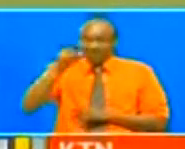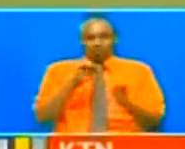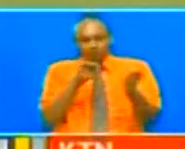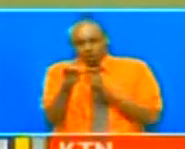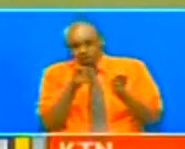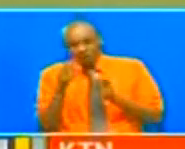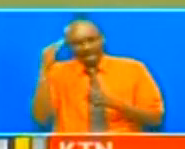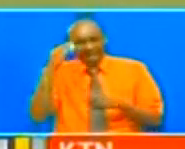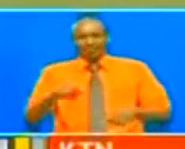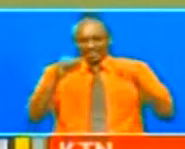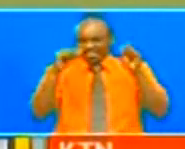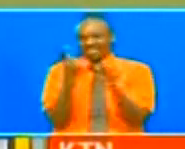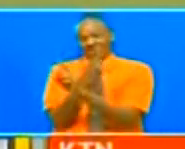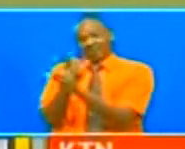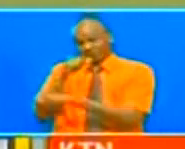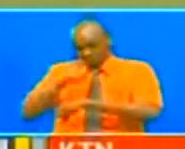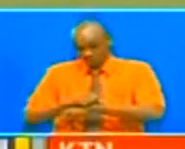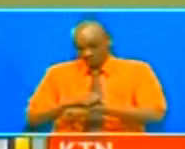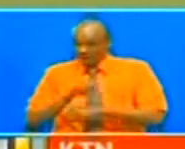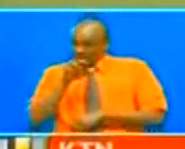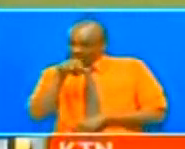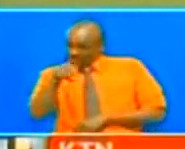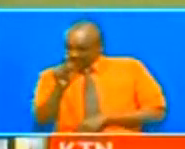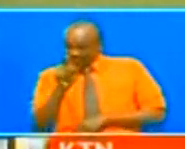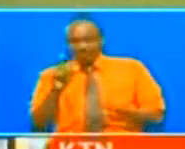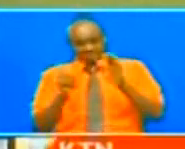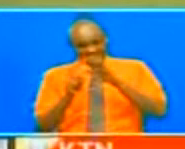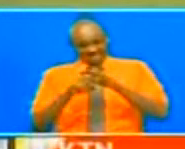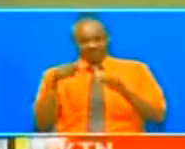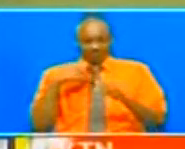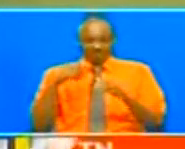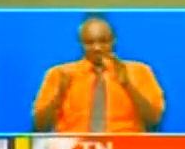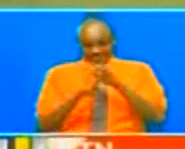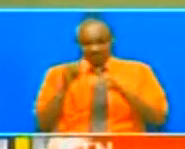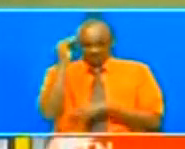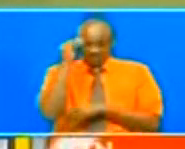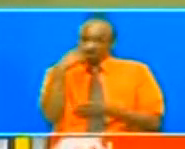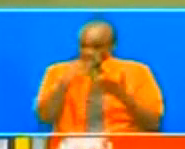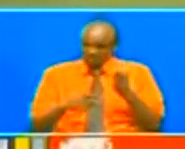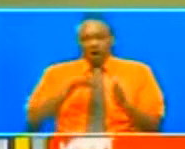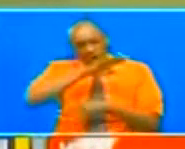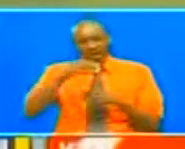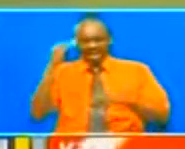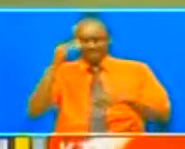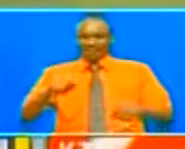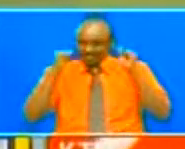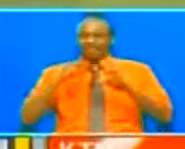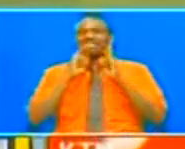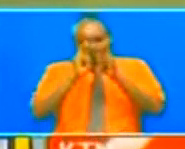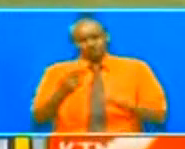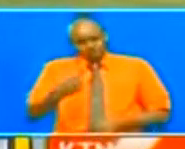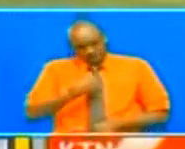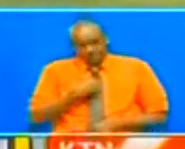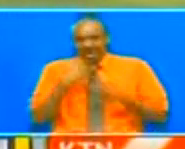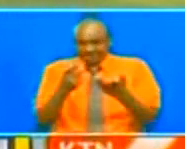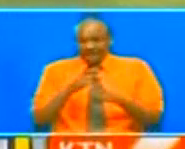katika shule za kitaifa. Kwa mujibu wa Kaimenyi, walimu wakuu wa shule sasa wataripoti moja kwa moja hadi kwake na